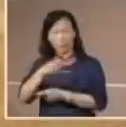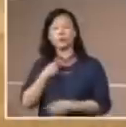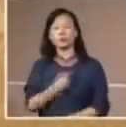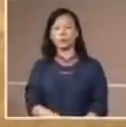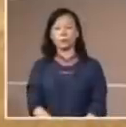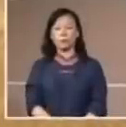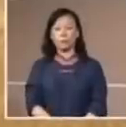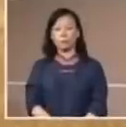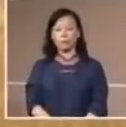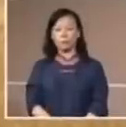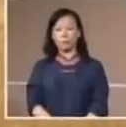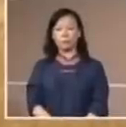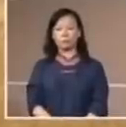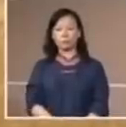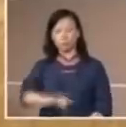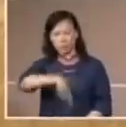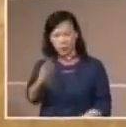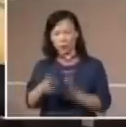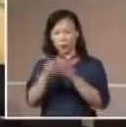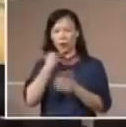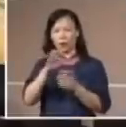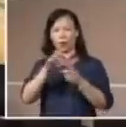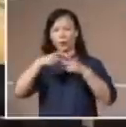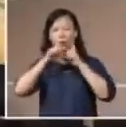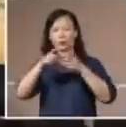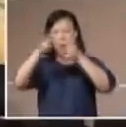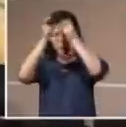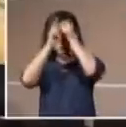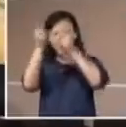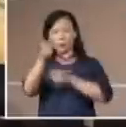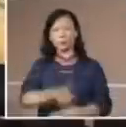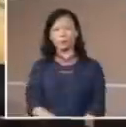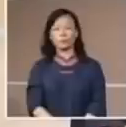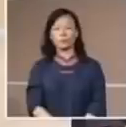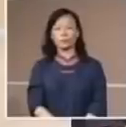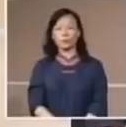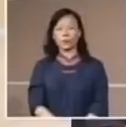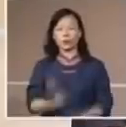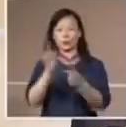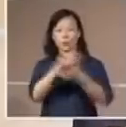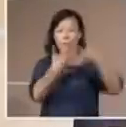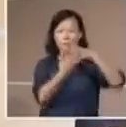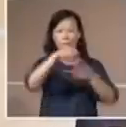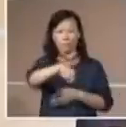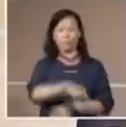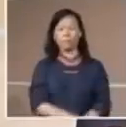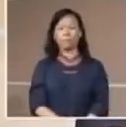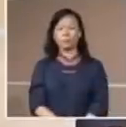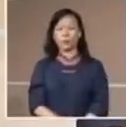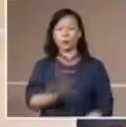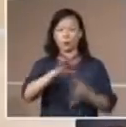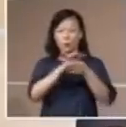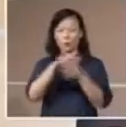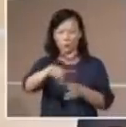好，时间到，谢谢。我们继续，接下来轮到回答是许信良先生。 这对美国的